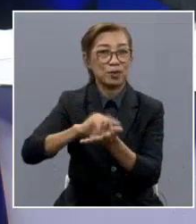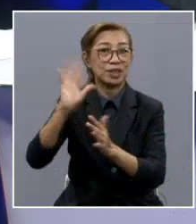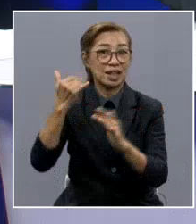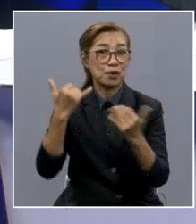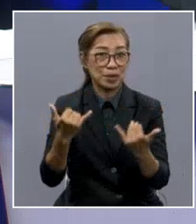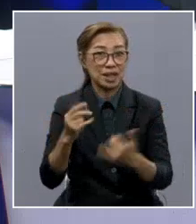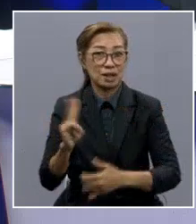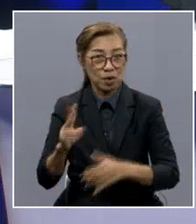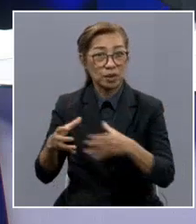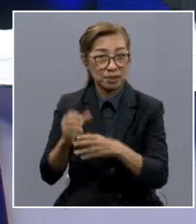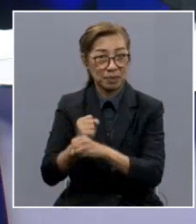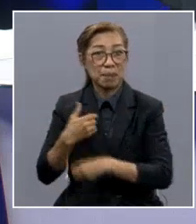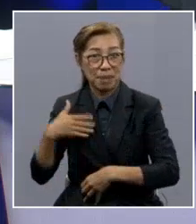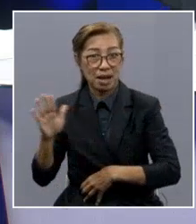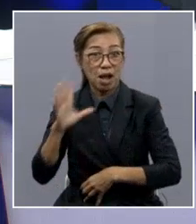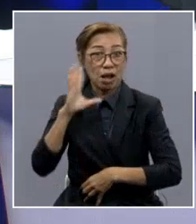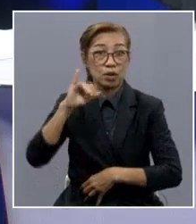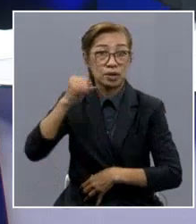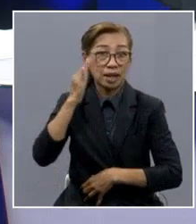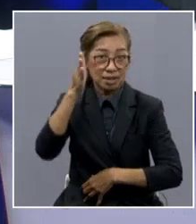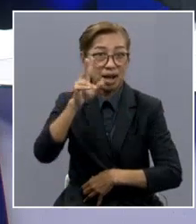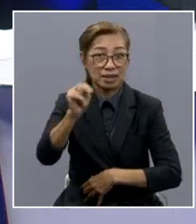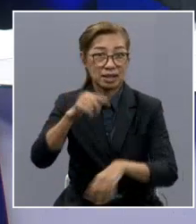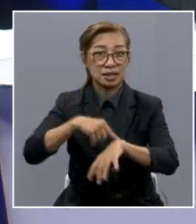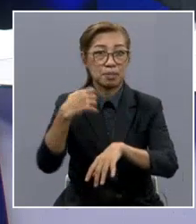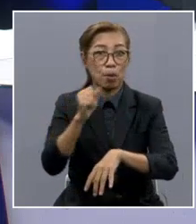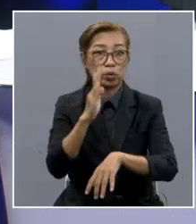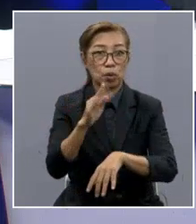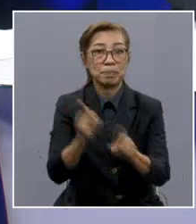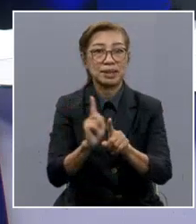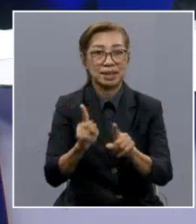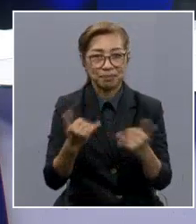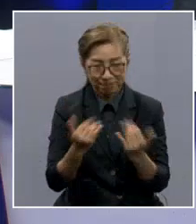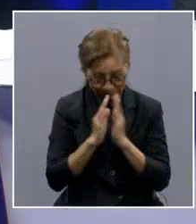วค่ะเราทั้งสองคนพร้อมทีมงานลาไปก่อนวันจันทร์หน้าเรามีนัดกัน10 โมงตรงเหมือนเดิมนะคะสวัสดีค่ะ ครับ